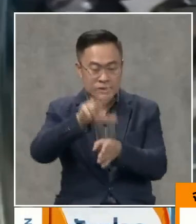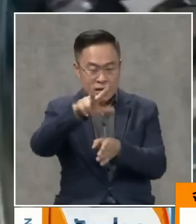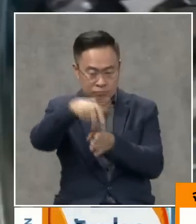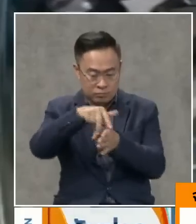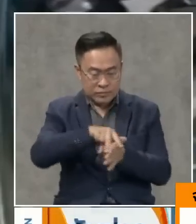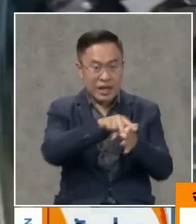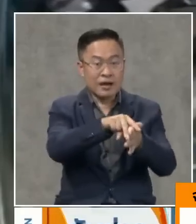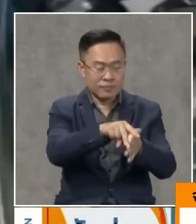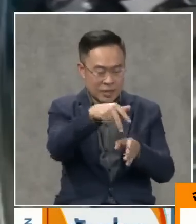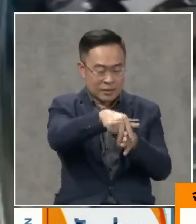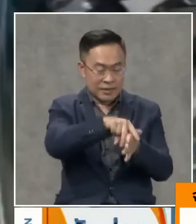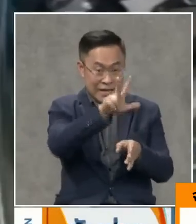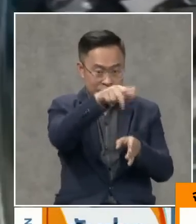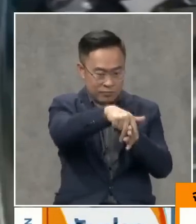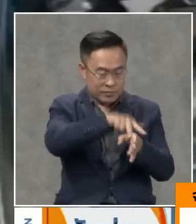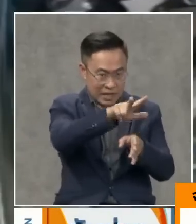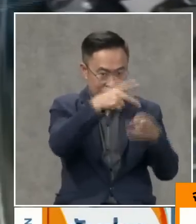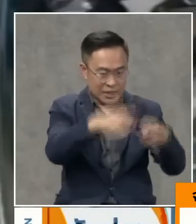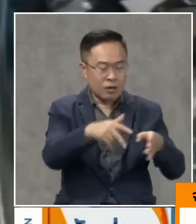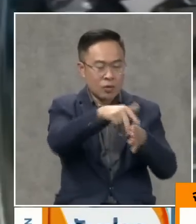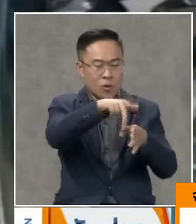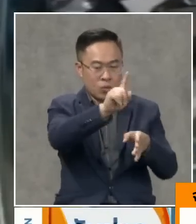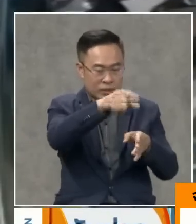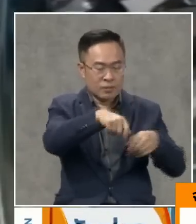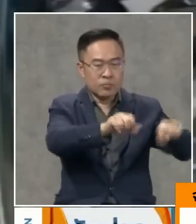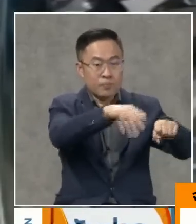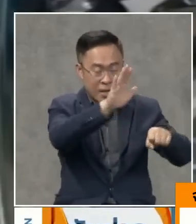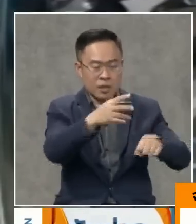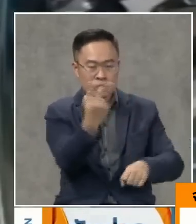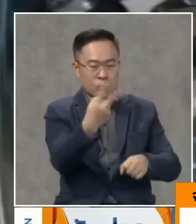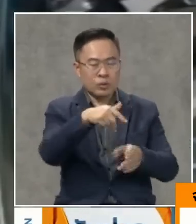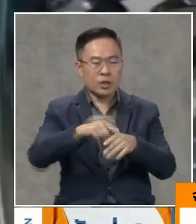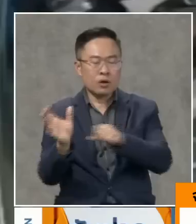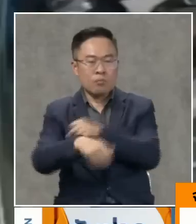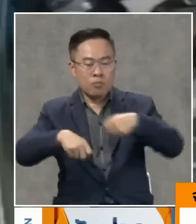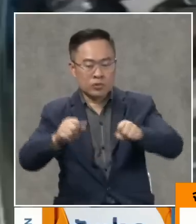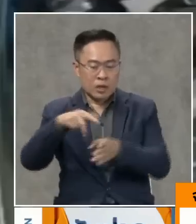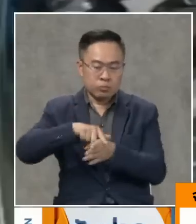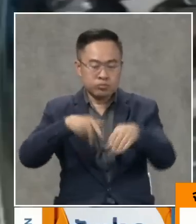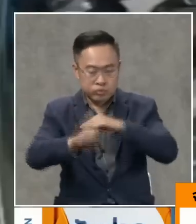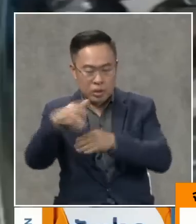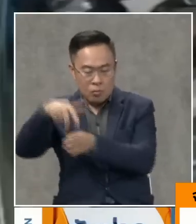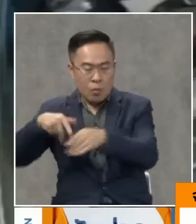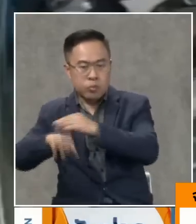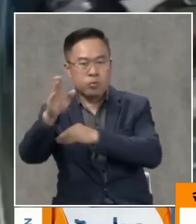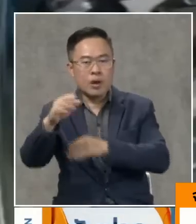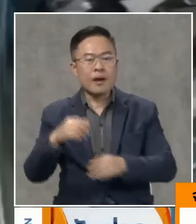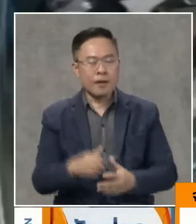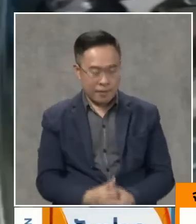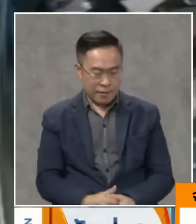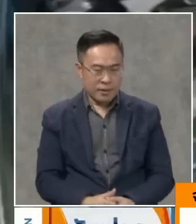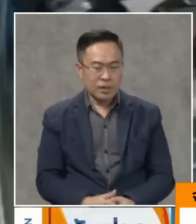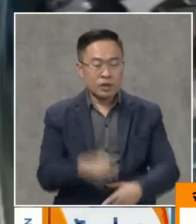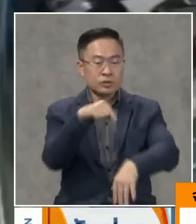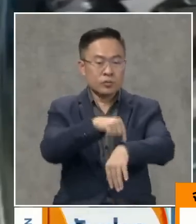ถมอเตอร์ไซค์ไป2คันก็ขับออกไปคุณผู้ชมก่อเหตุในเวลาไม่ถึง5นาทีนะคะนี่ค่ะเหตุการณ์นี้ค่ะคุณผู้ชมทางด้าน